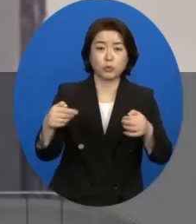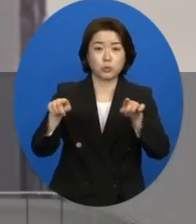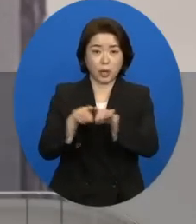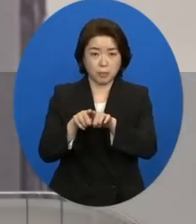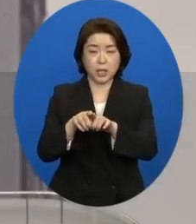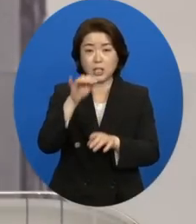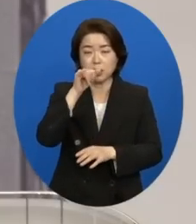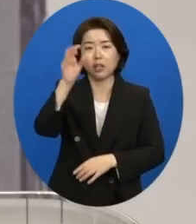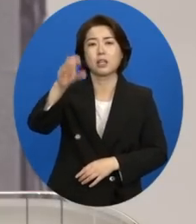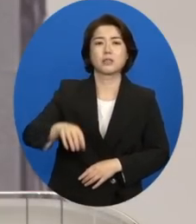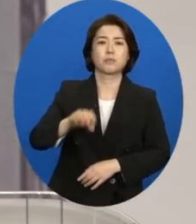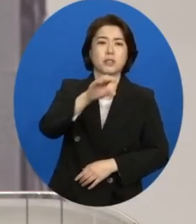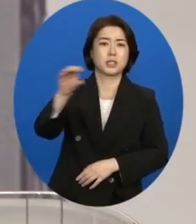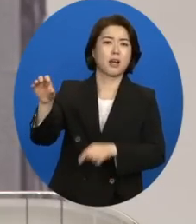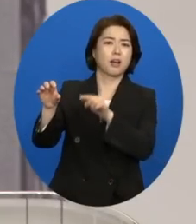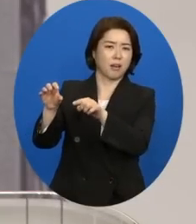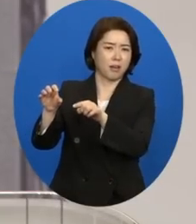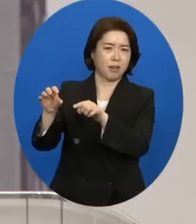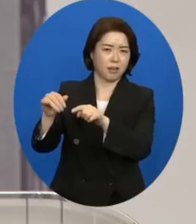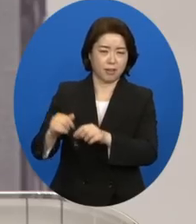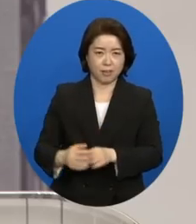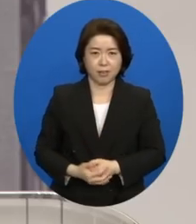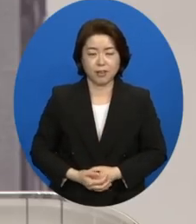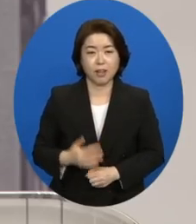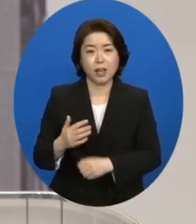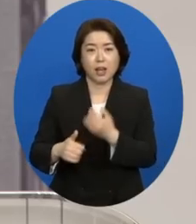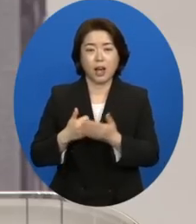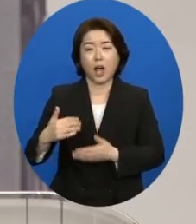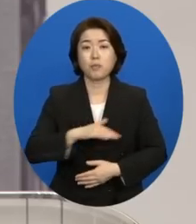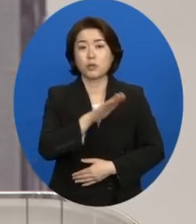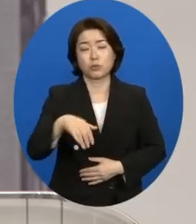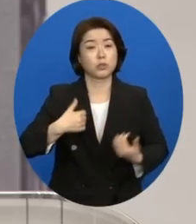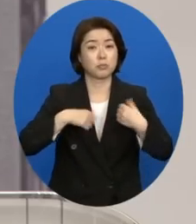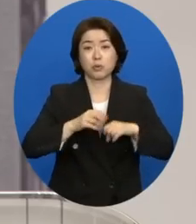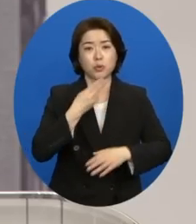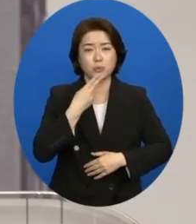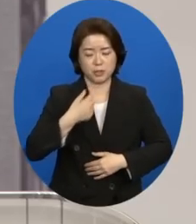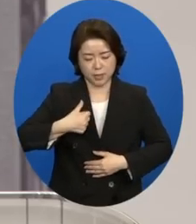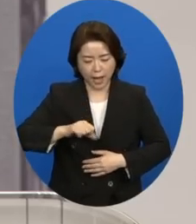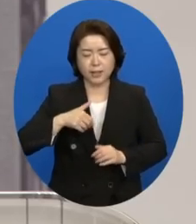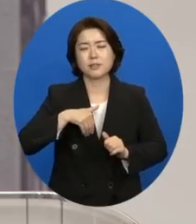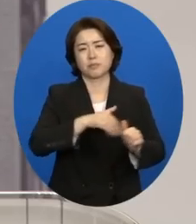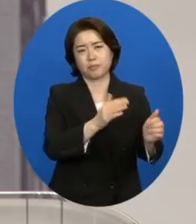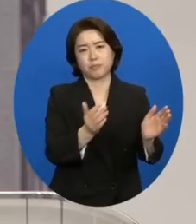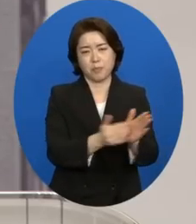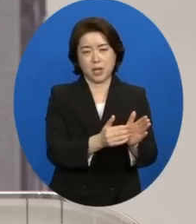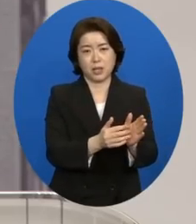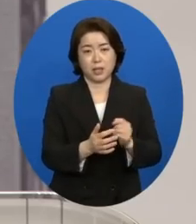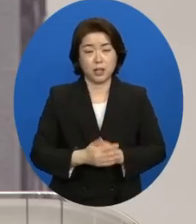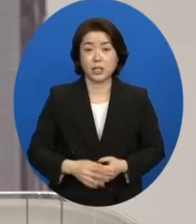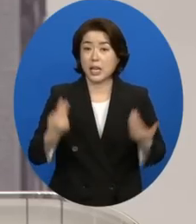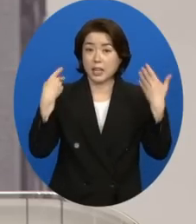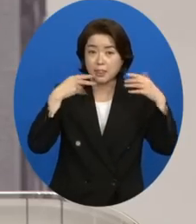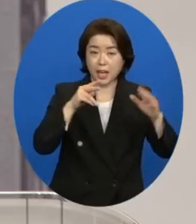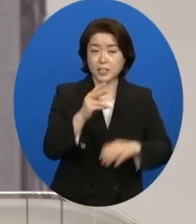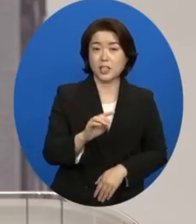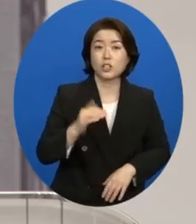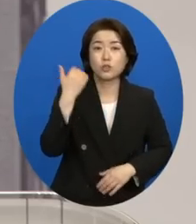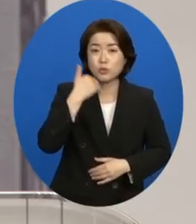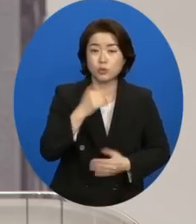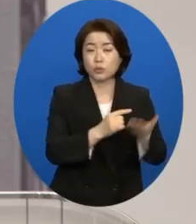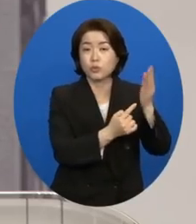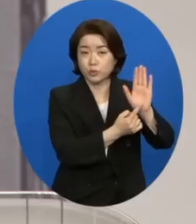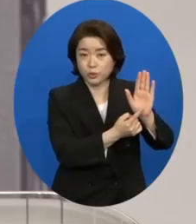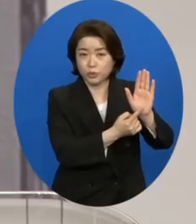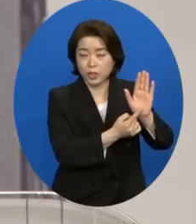것이죠 하나님께서 우리를 포기하지 않으셔서 아들을 보내신 거예요 다니엘은 누구를 상징하면 더